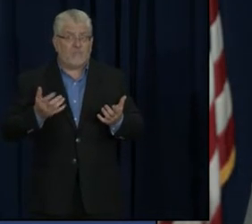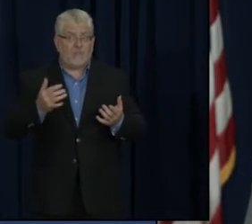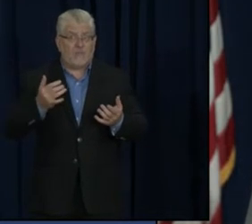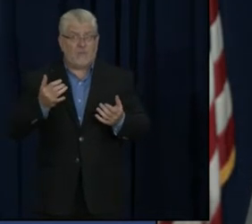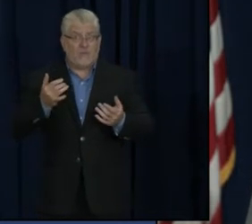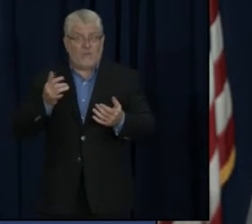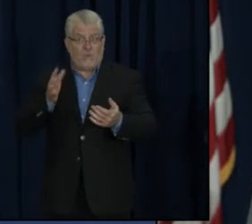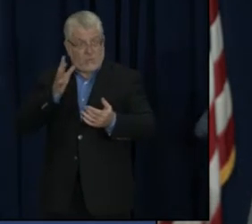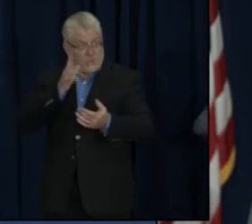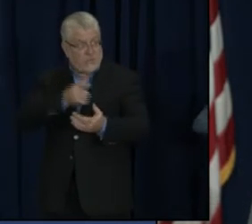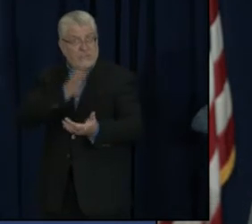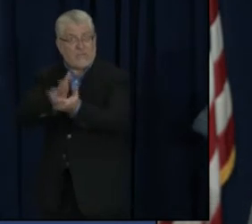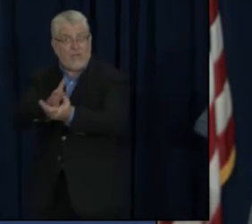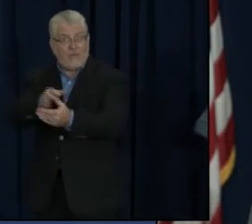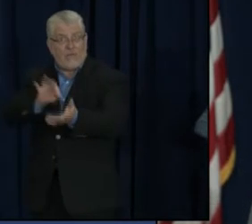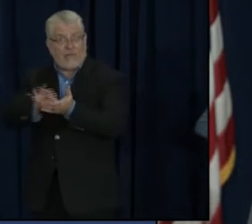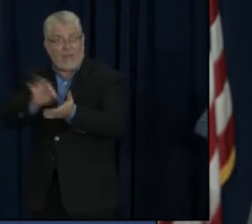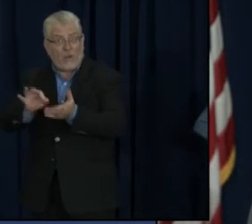بالنسبة